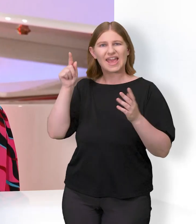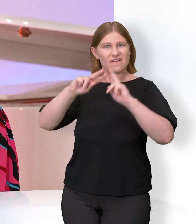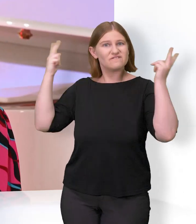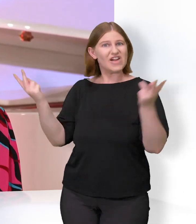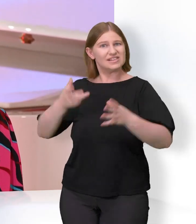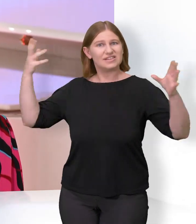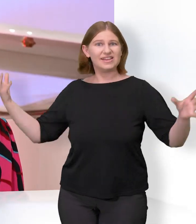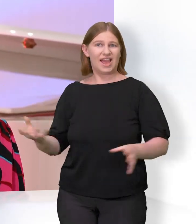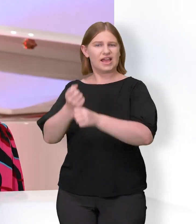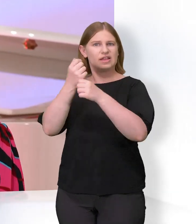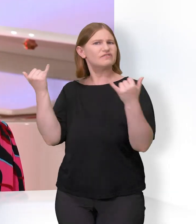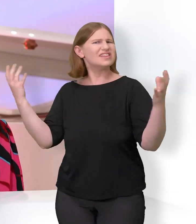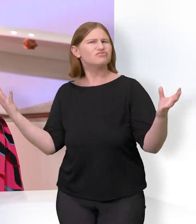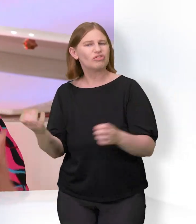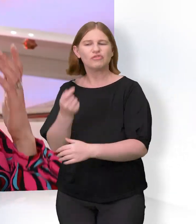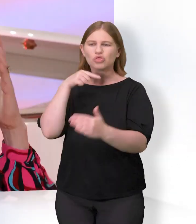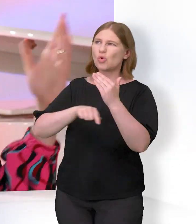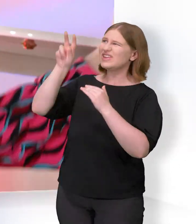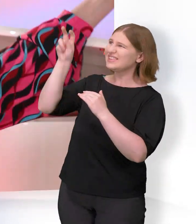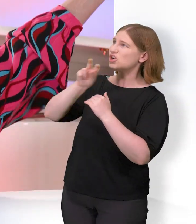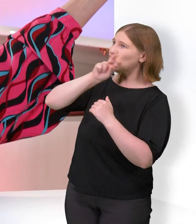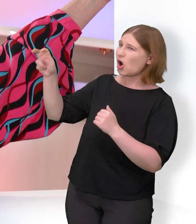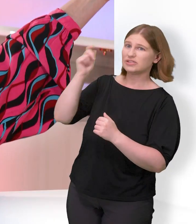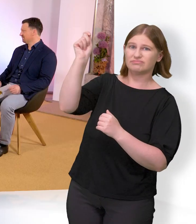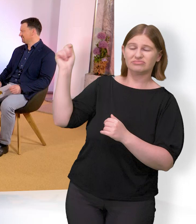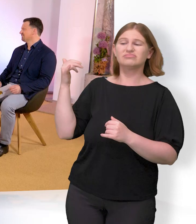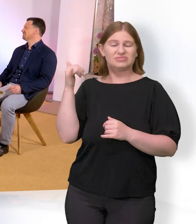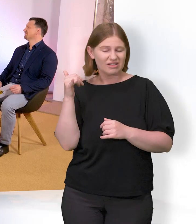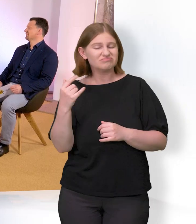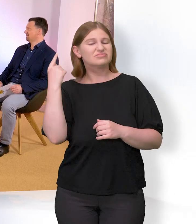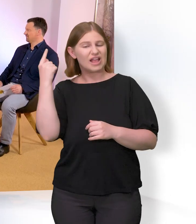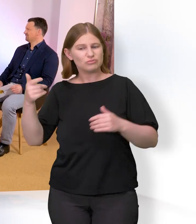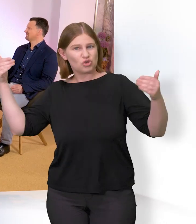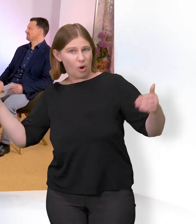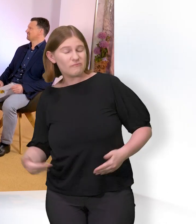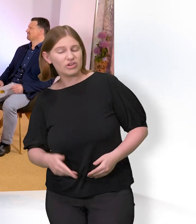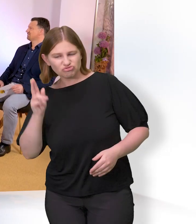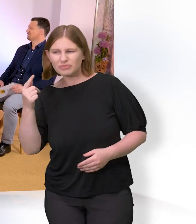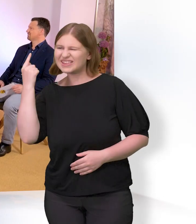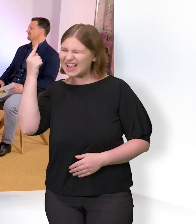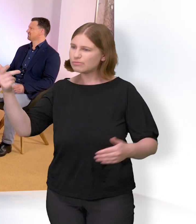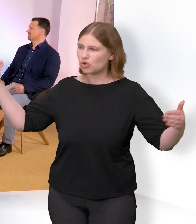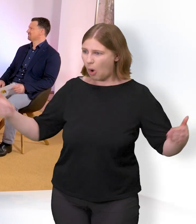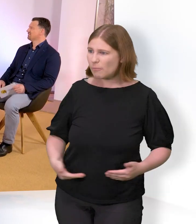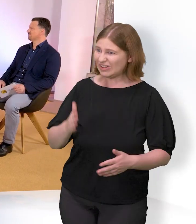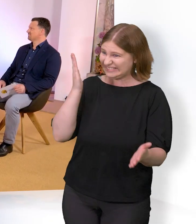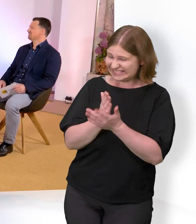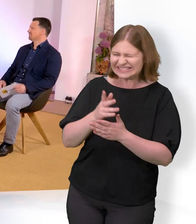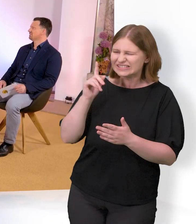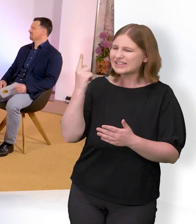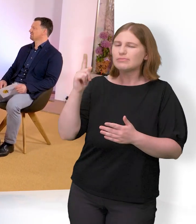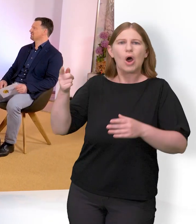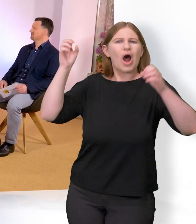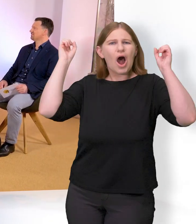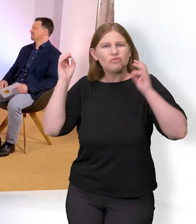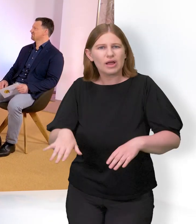retten. Und wie hat er das gemacht? Am Kreuz. Er hat sich gegeben. Am Kreuz. Ja. Er hat sich nicht nur gegeben, er hat sich aufgegeben.